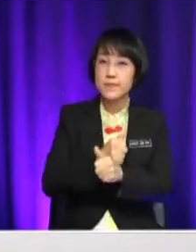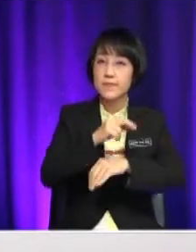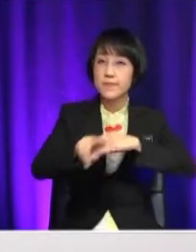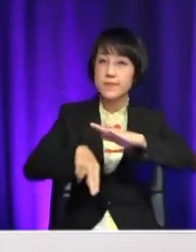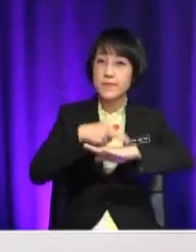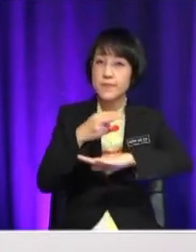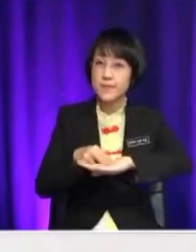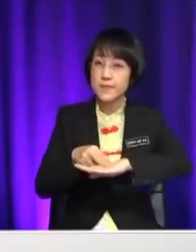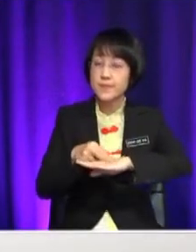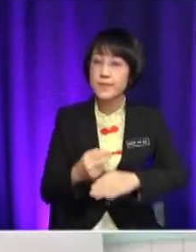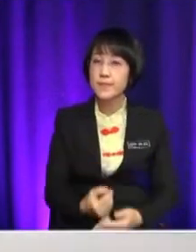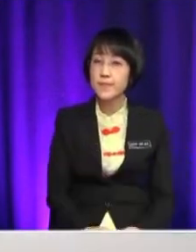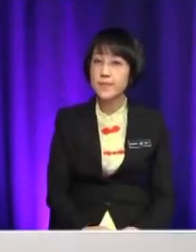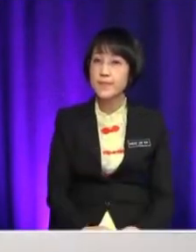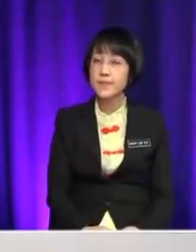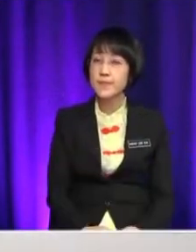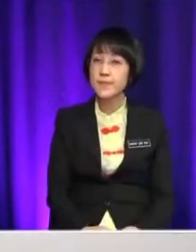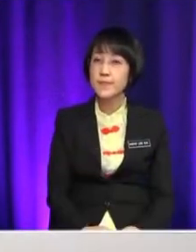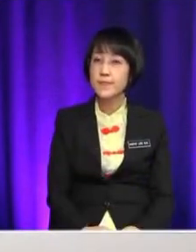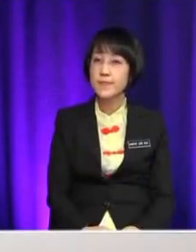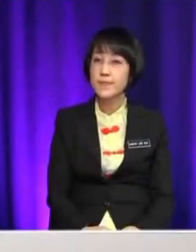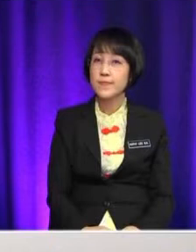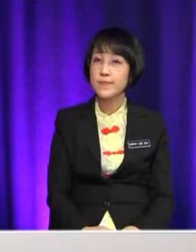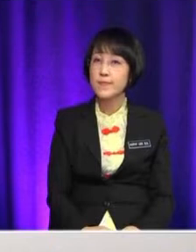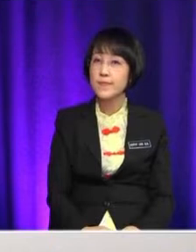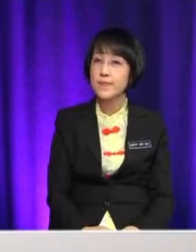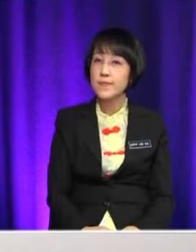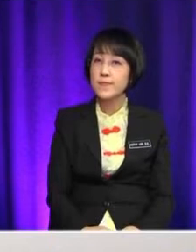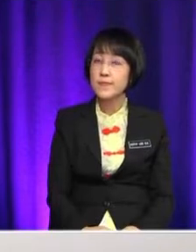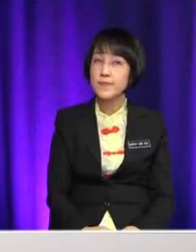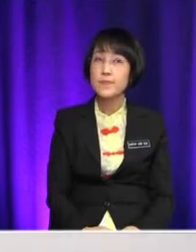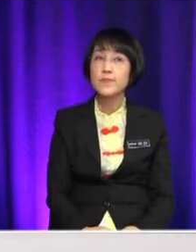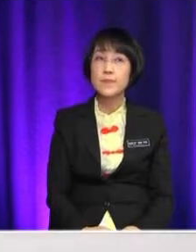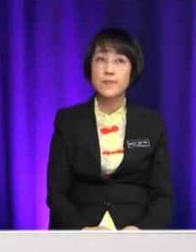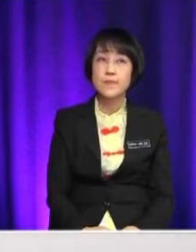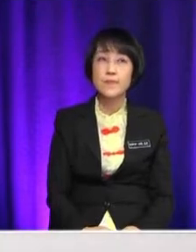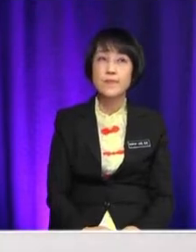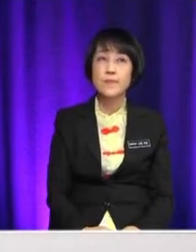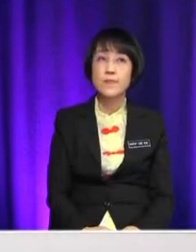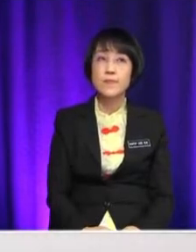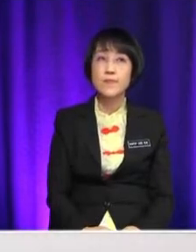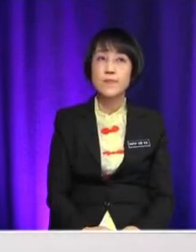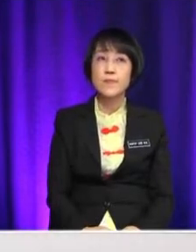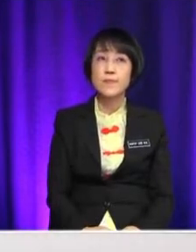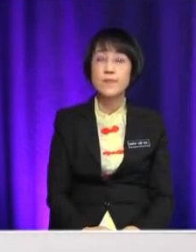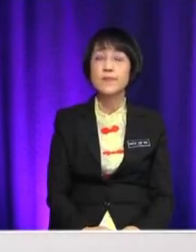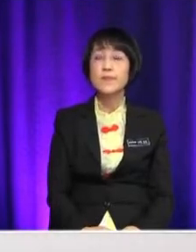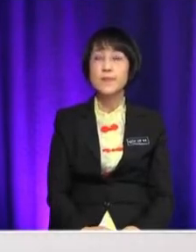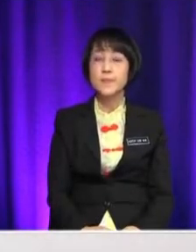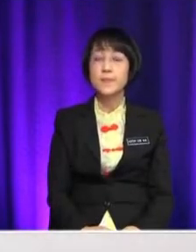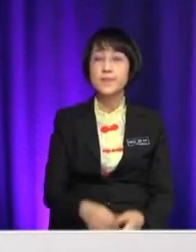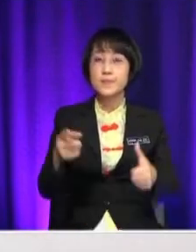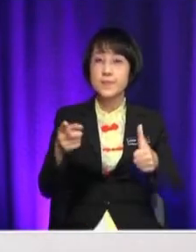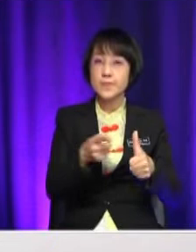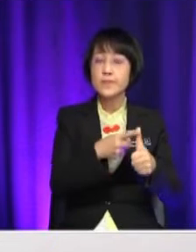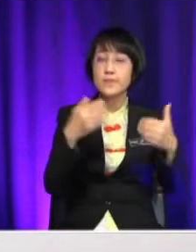Hal ini dikaitkan demikian kerana Trash Hero Langkawi merupakan Trash Hero pertama di dunia di Malaysia yang